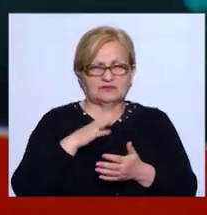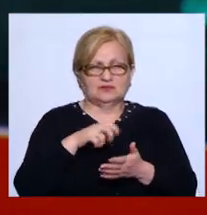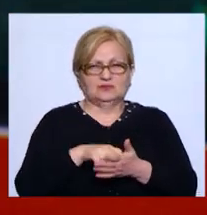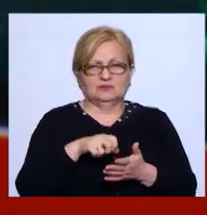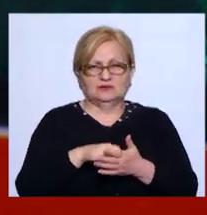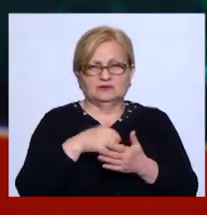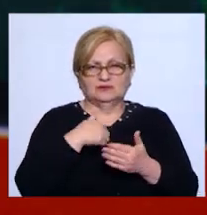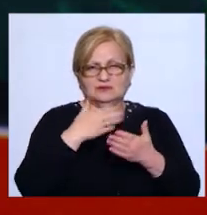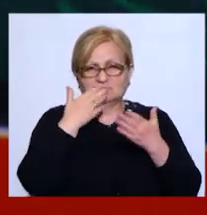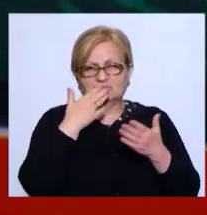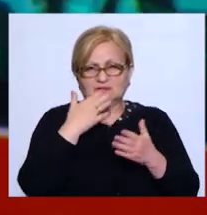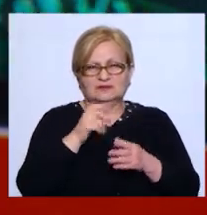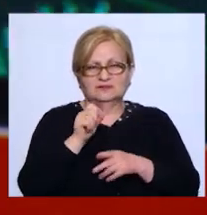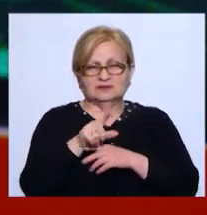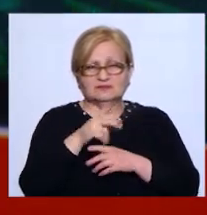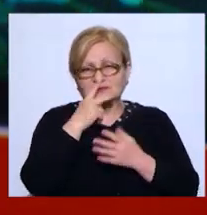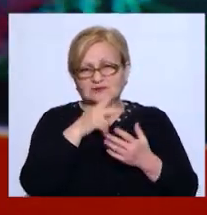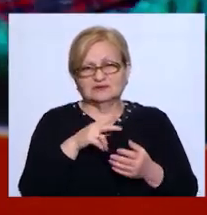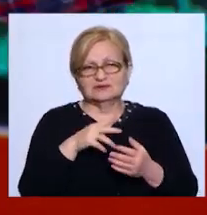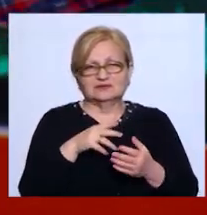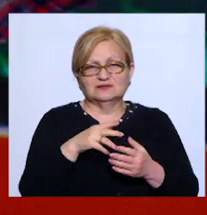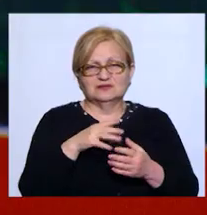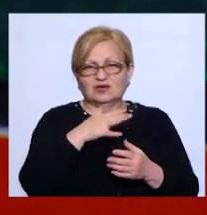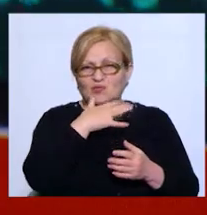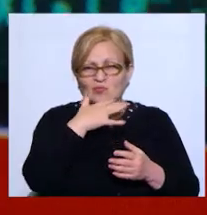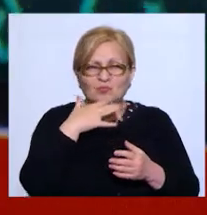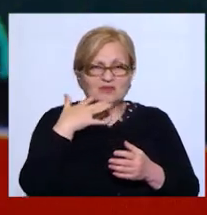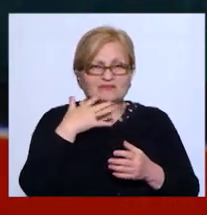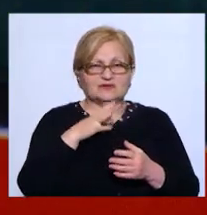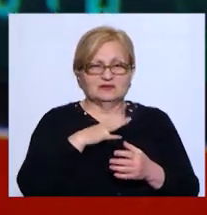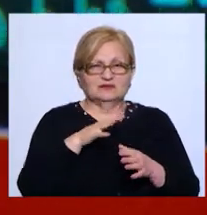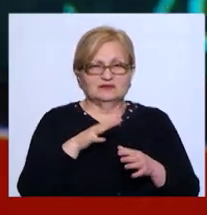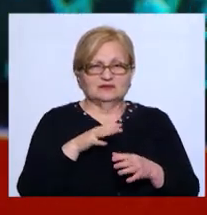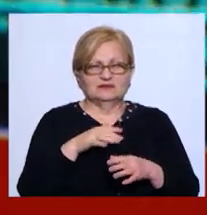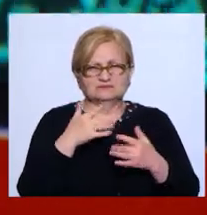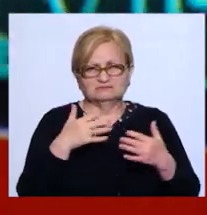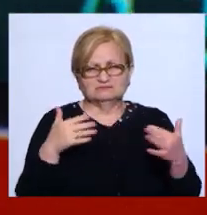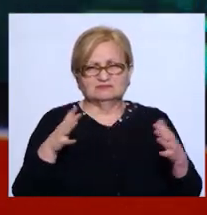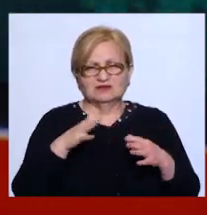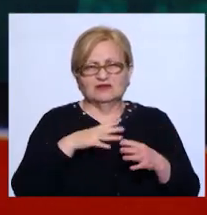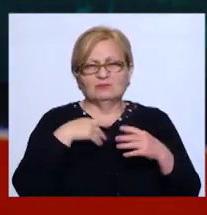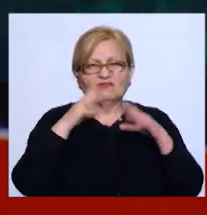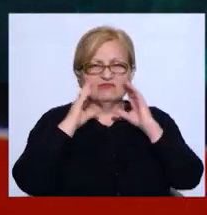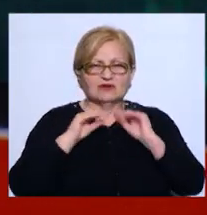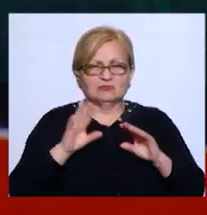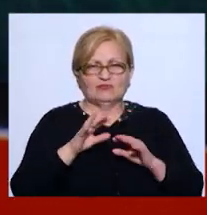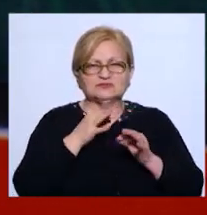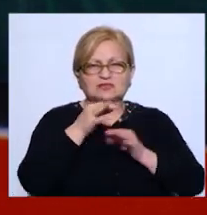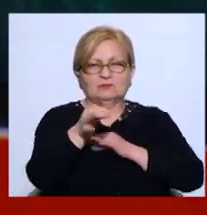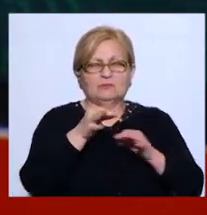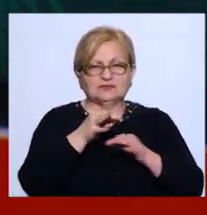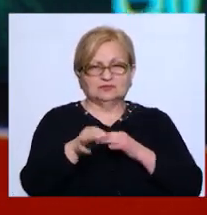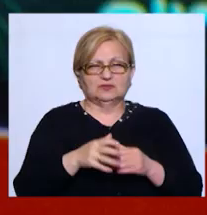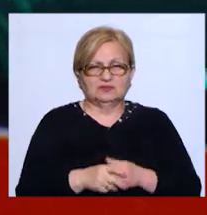მე ვკითხულობდი, დავალებებსაც ვნახულობდი, უბრალოდ იმდენად ბევრი იყო და იმდენად მრავალფეროვანი, რომ ვერ ვასწრებდი ამის